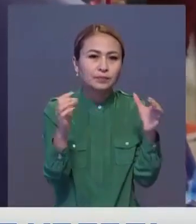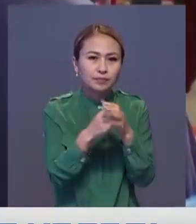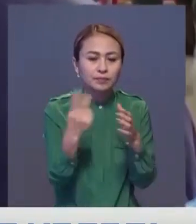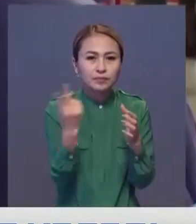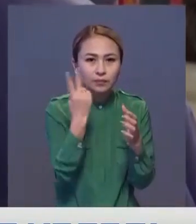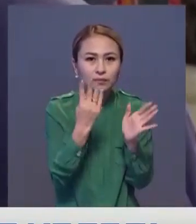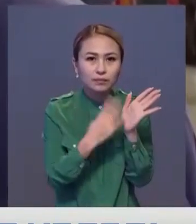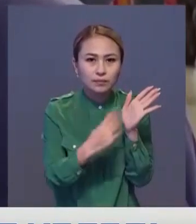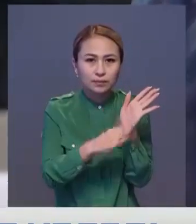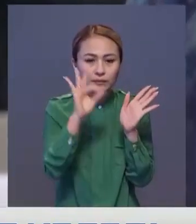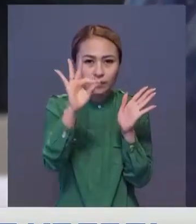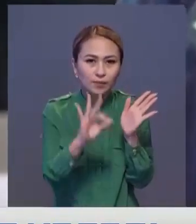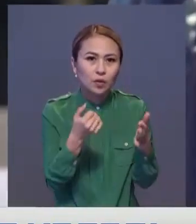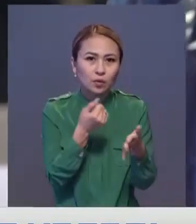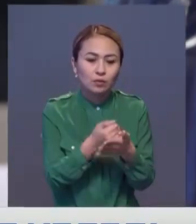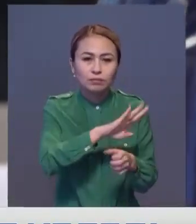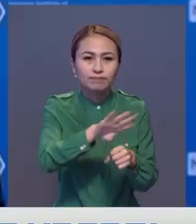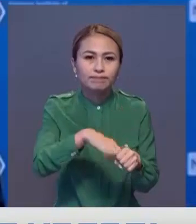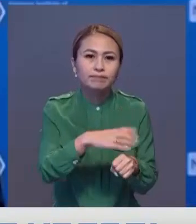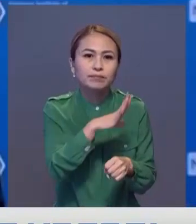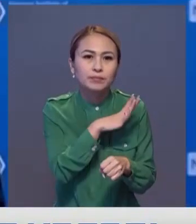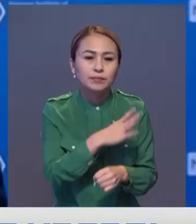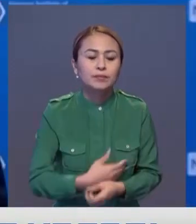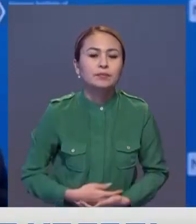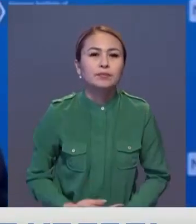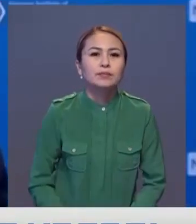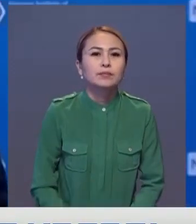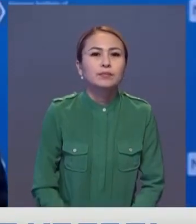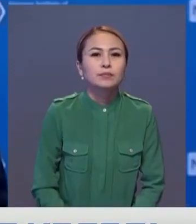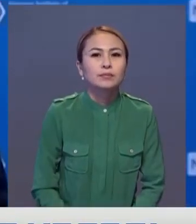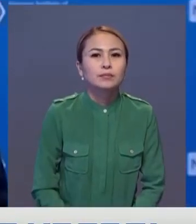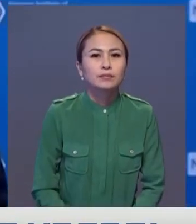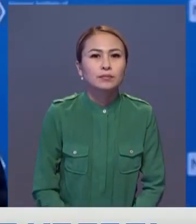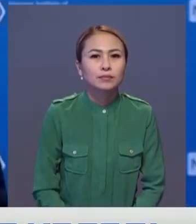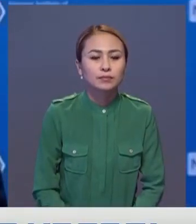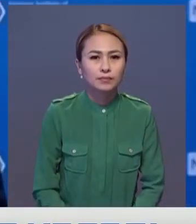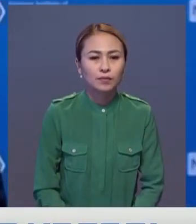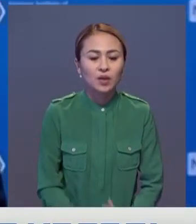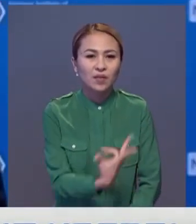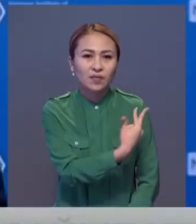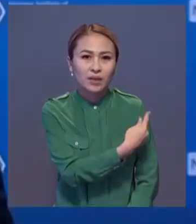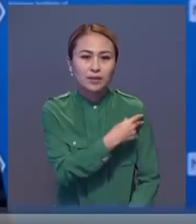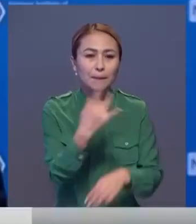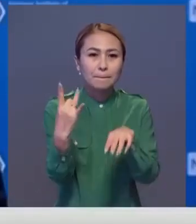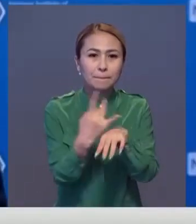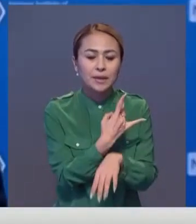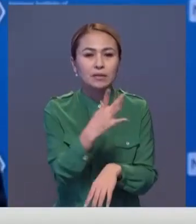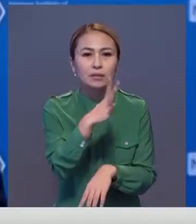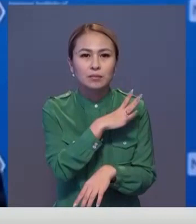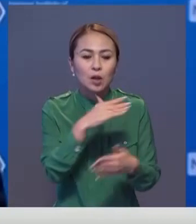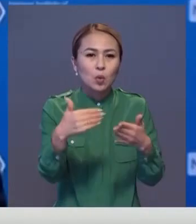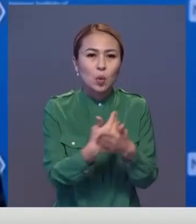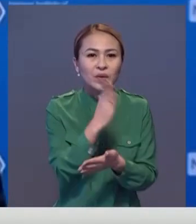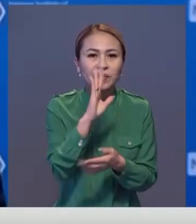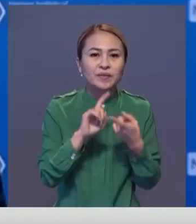екіншісі 90%-ке дейін жойғаны байқалған. The one thing about that. Вакцинаны бір рет қабылдау вирустың жаңа